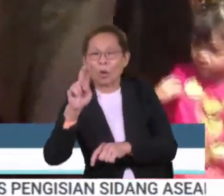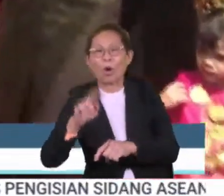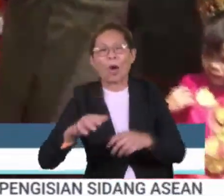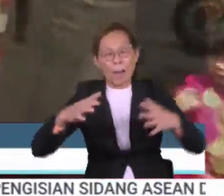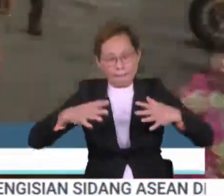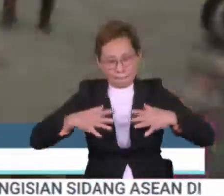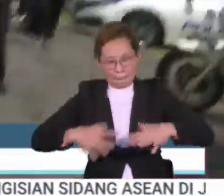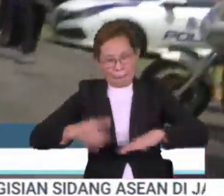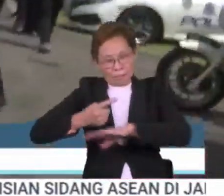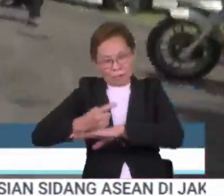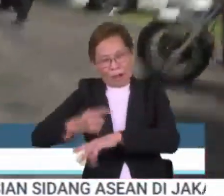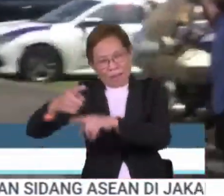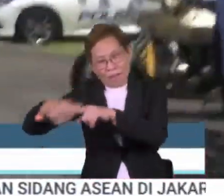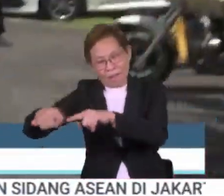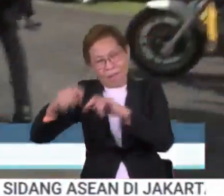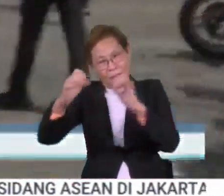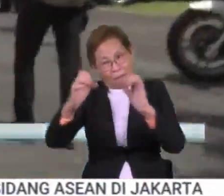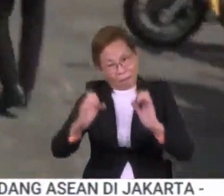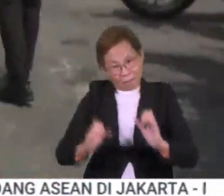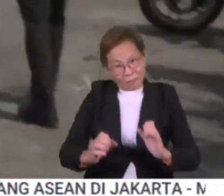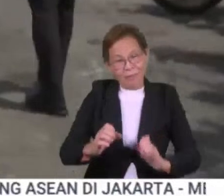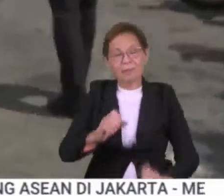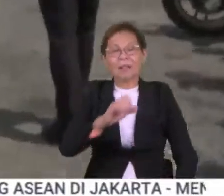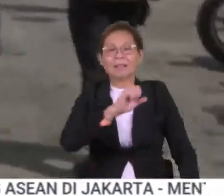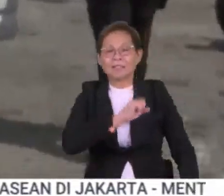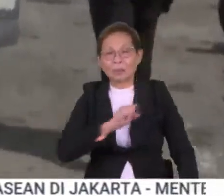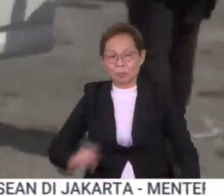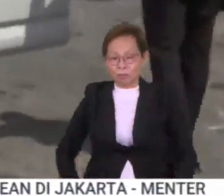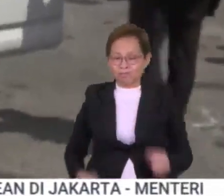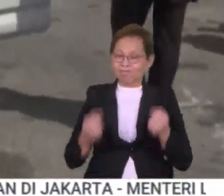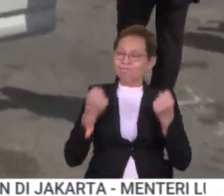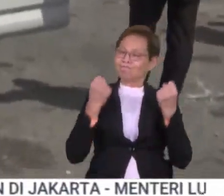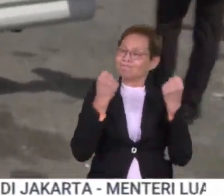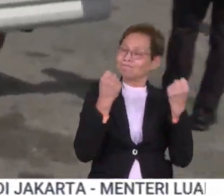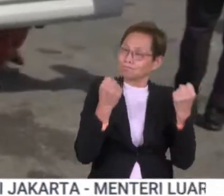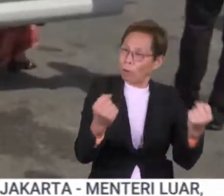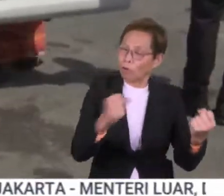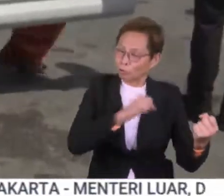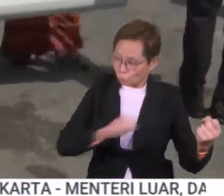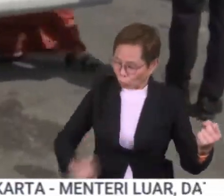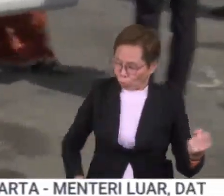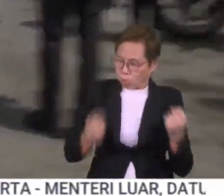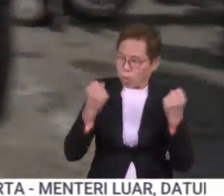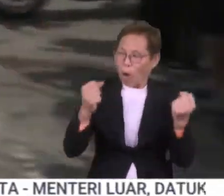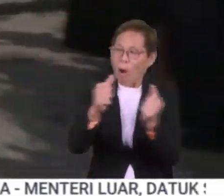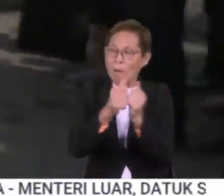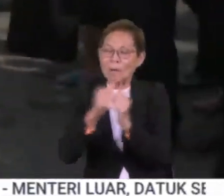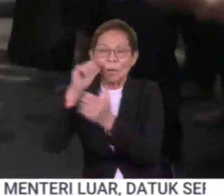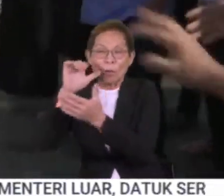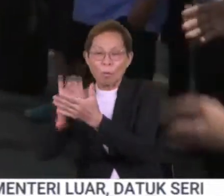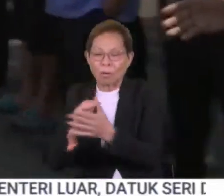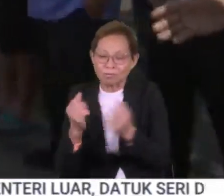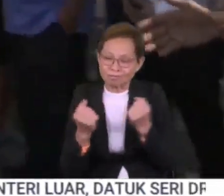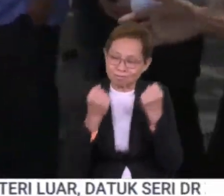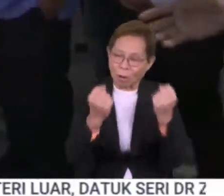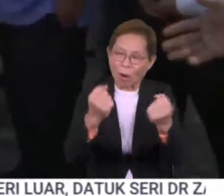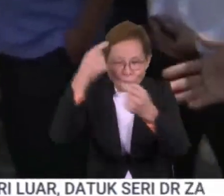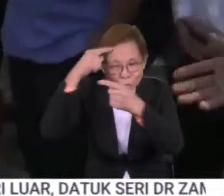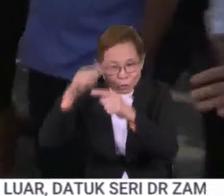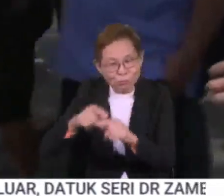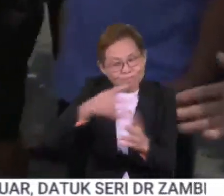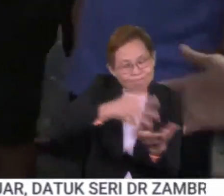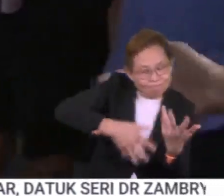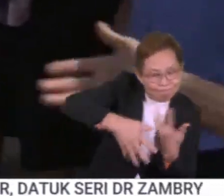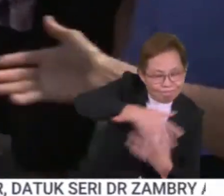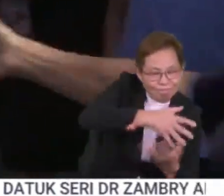tradisional pelbagai etnik. Al-Sultan Abdullah yang memandu sendiri kereta dengan ditemani Tunku Azizah turut berkenan